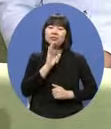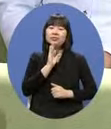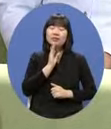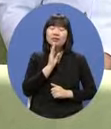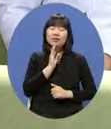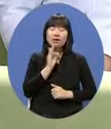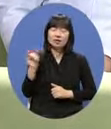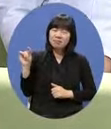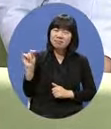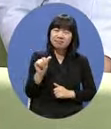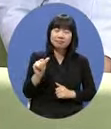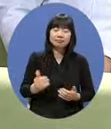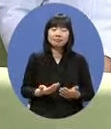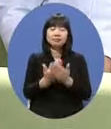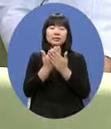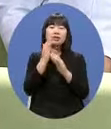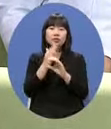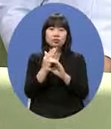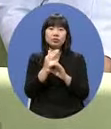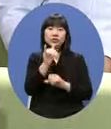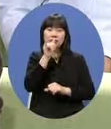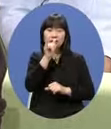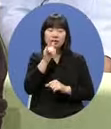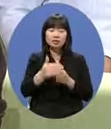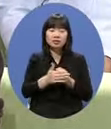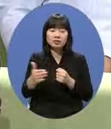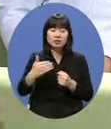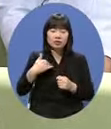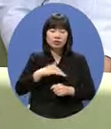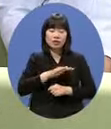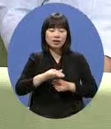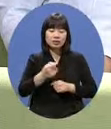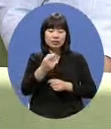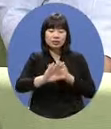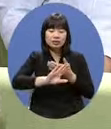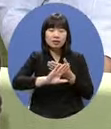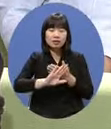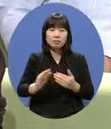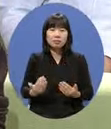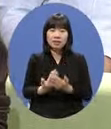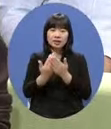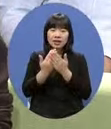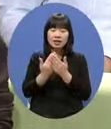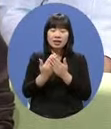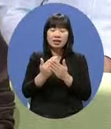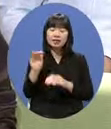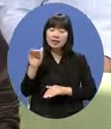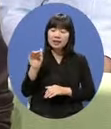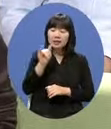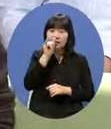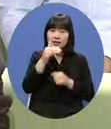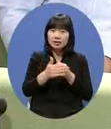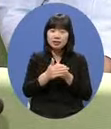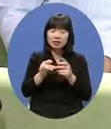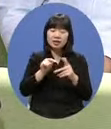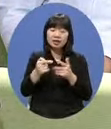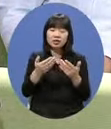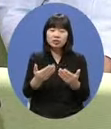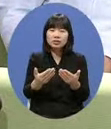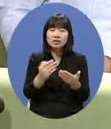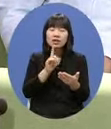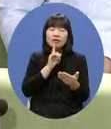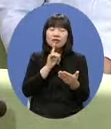정말 빠른 속도로 발달을 해 나가요 그래서 우리와는 조금 다른 발달 단계에 있어요 그래서 그만큼 이해하기가 되게